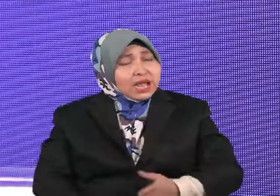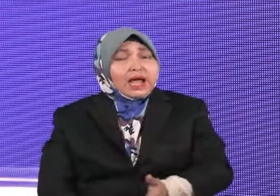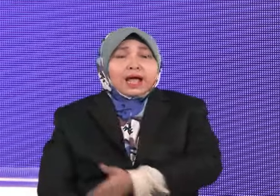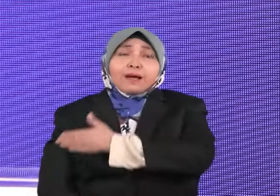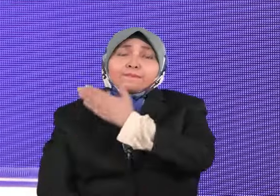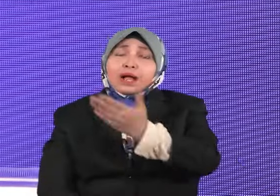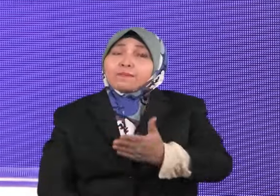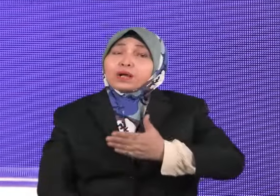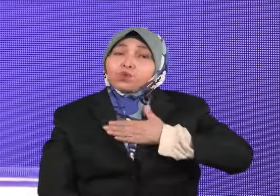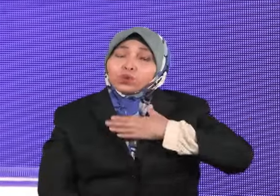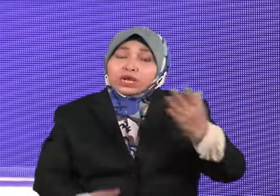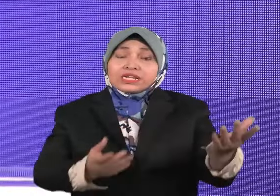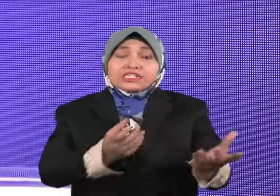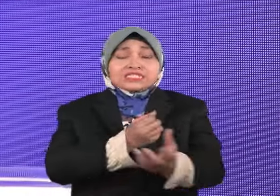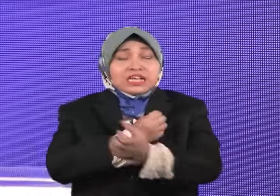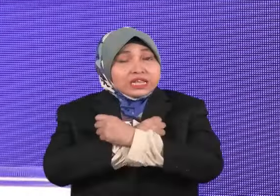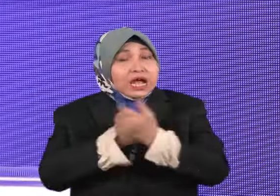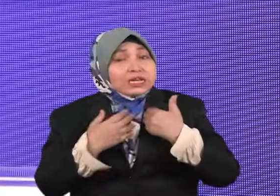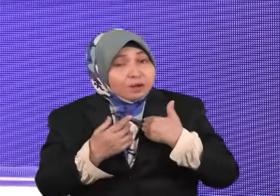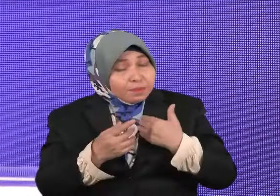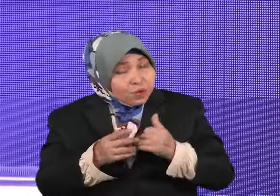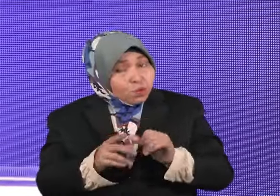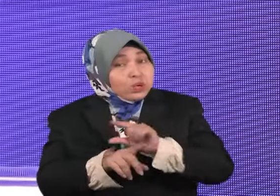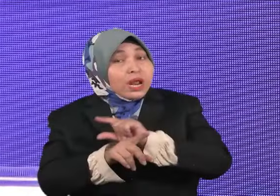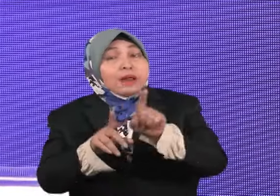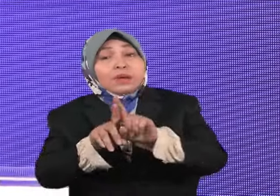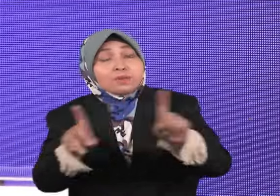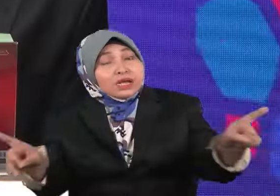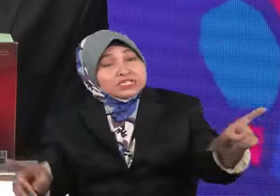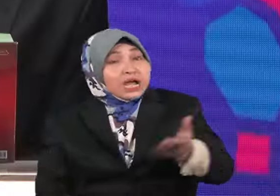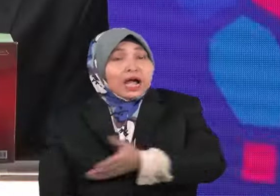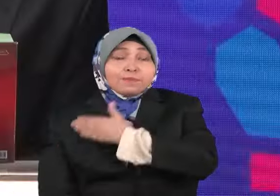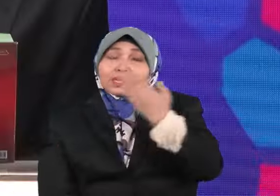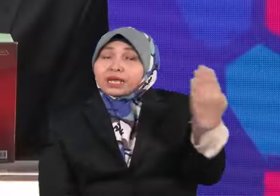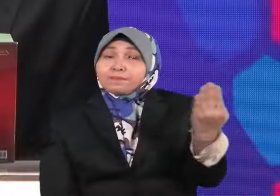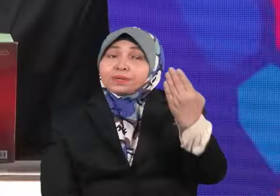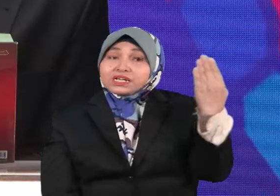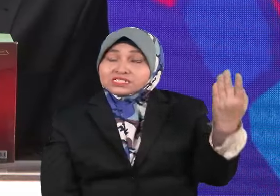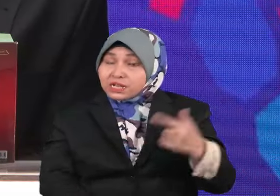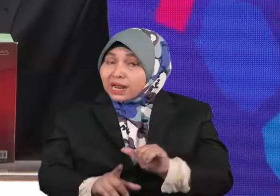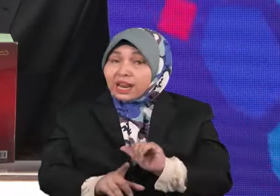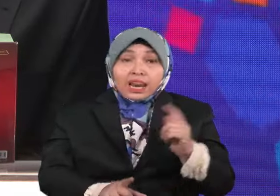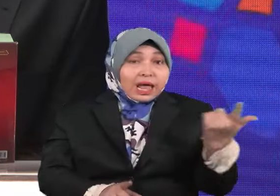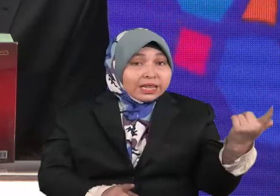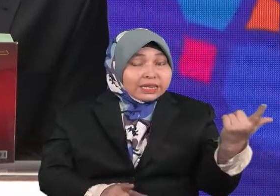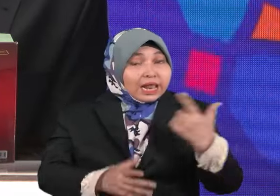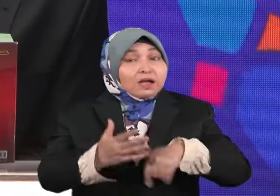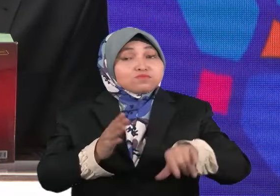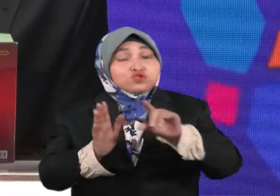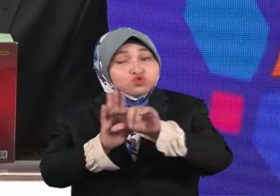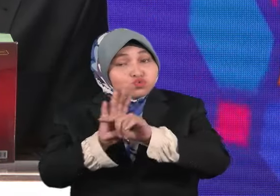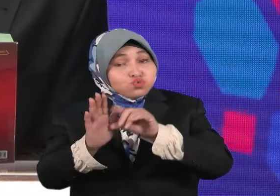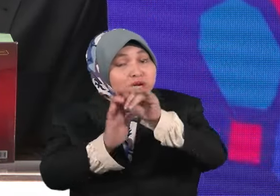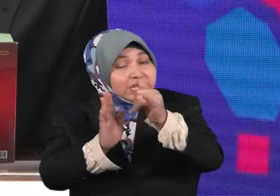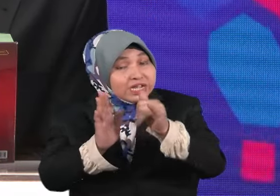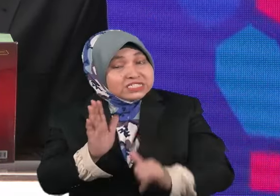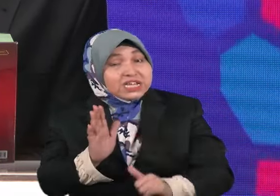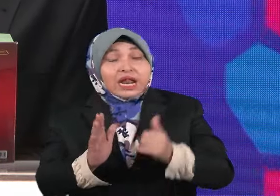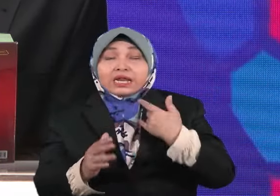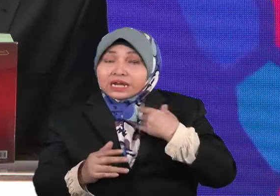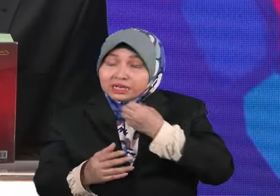hamba-hambaku yang disayangi. Ada penggunaan berbeza. Kalau katakan hamba yang biasa, dia lain Ustaz ya. Dalam surah Yasin ada dinyatakan istilah lain.